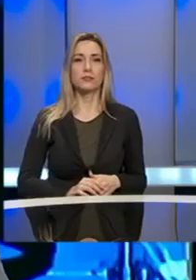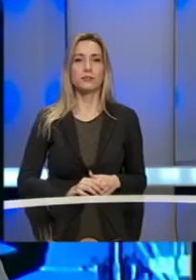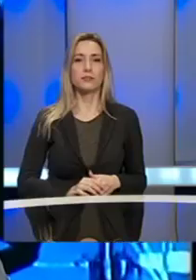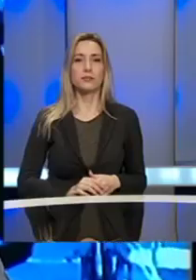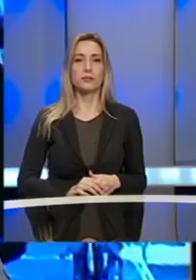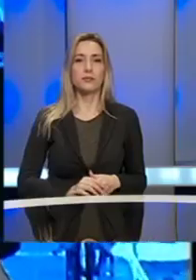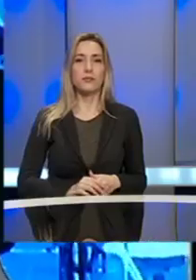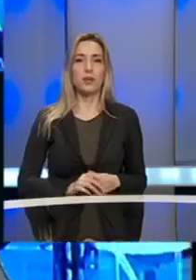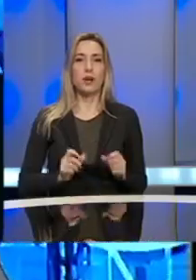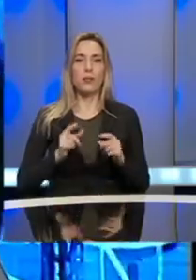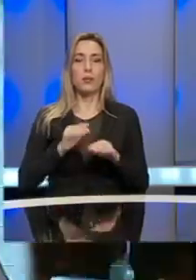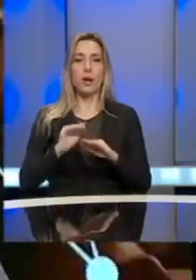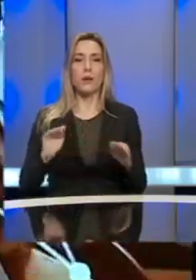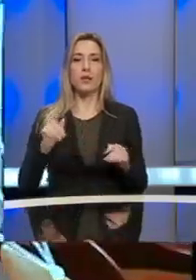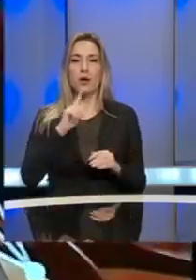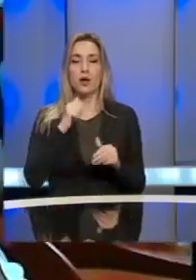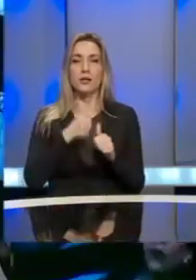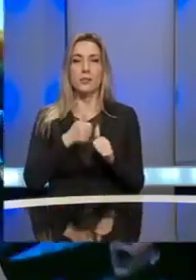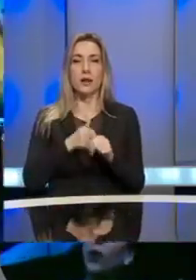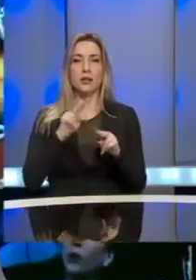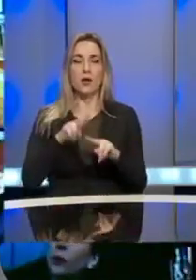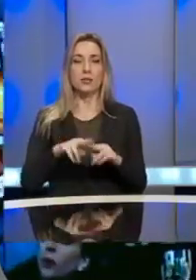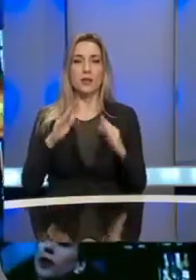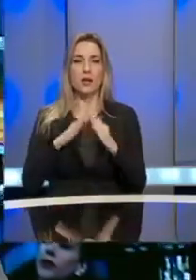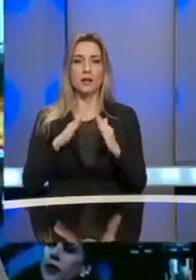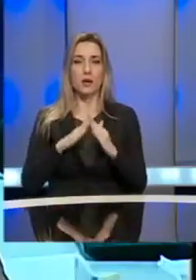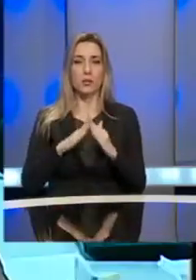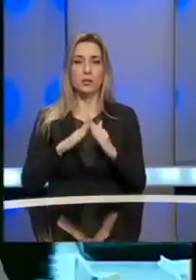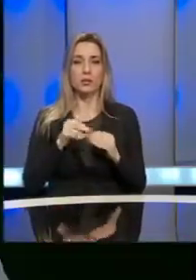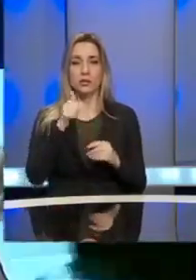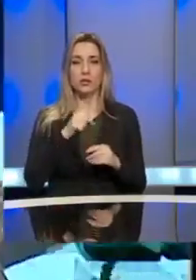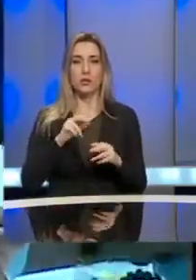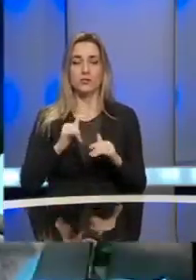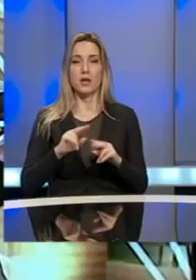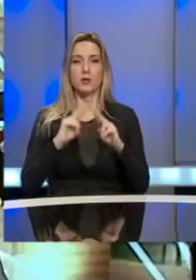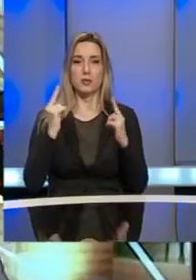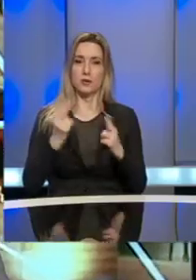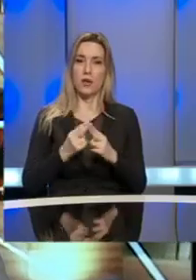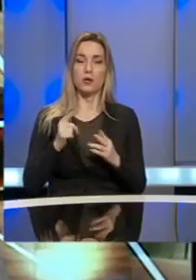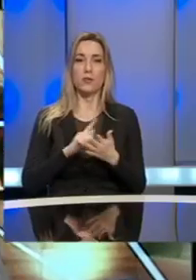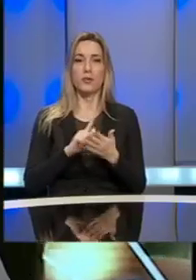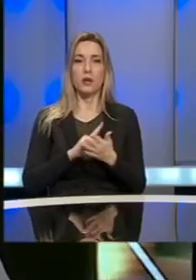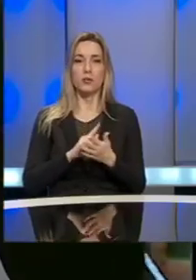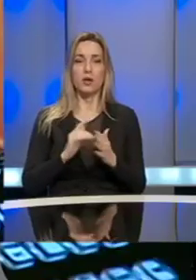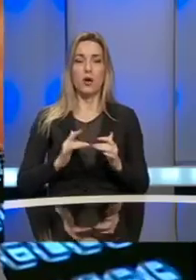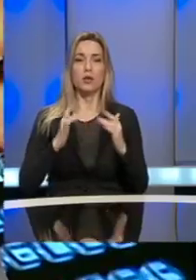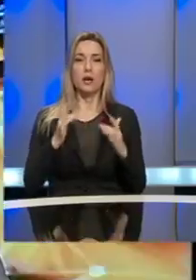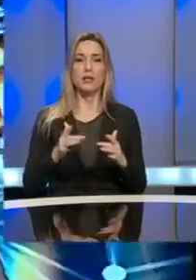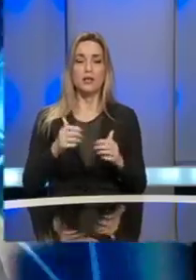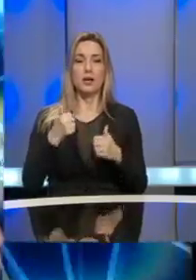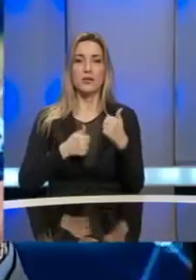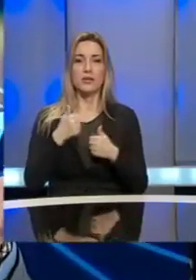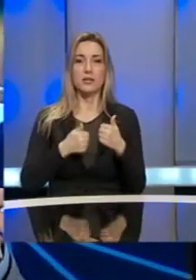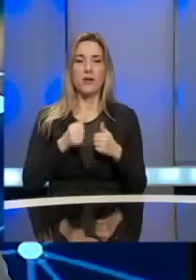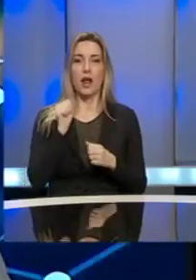Divne poruke Mališana, za sve vas koji nas pratite, ostanite kući, a ono što je trend u svijetu u ovom trenutku s obzirom na otkazivanje